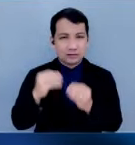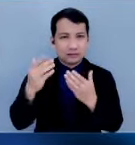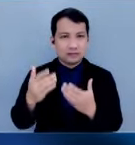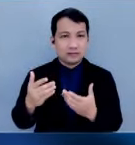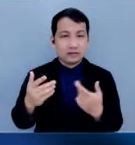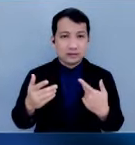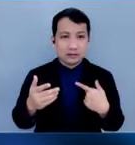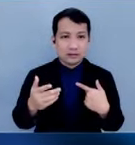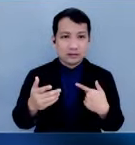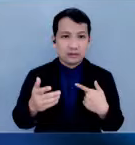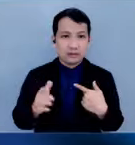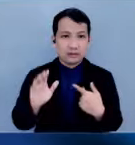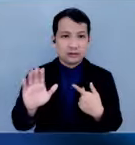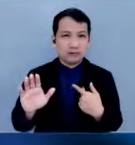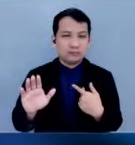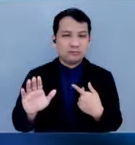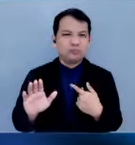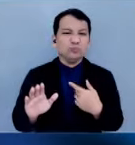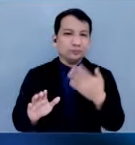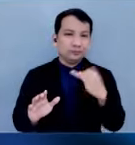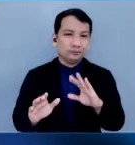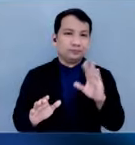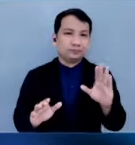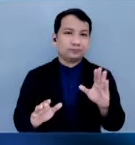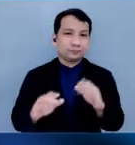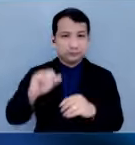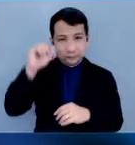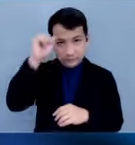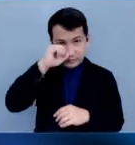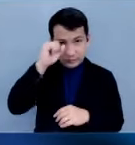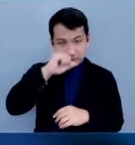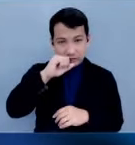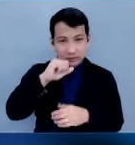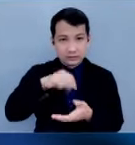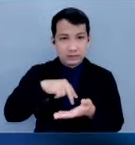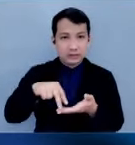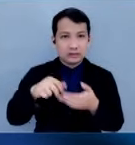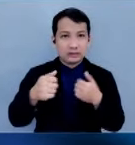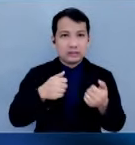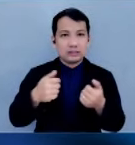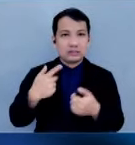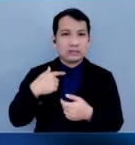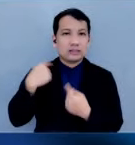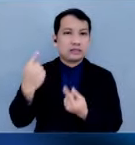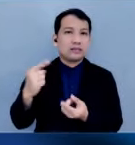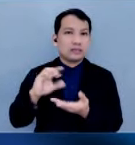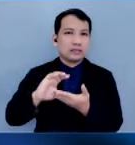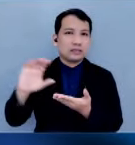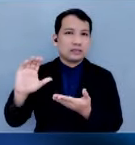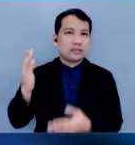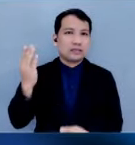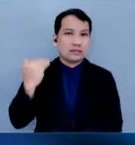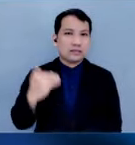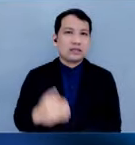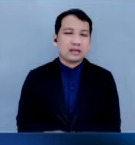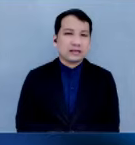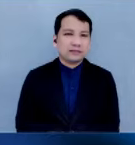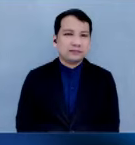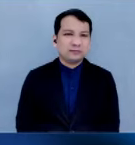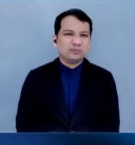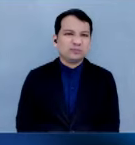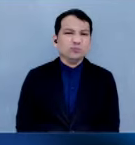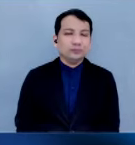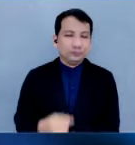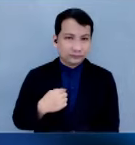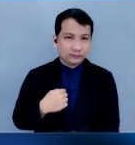po, dahil sa kanila, they're also a scholar. I'm also a dance scholar when I was in college. Wow! Yeah. So yun,